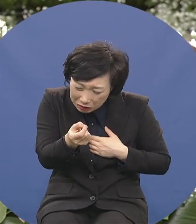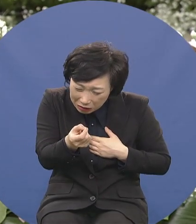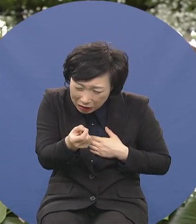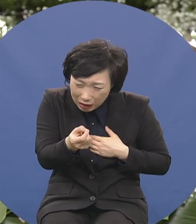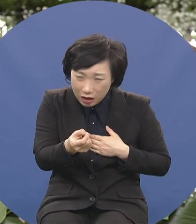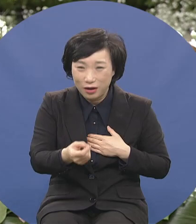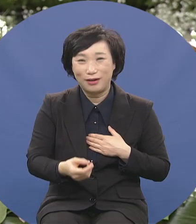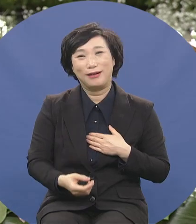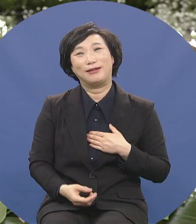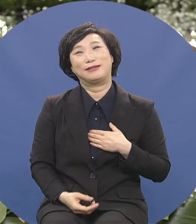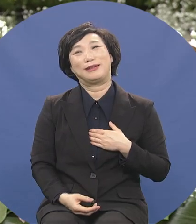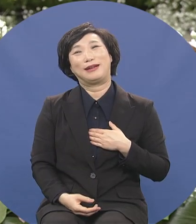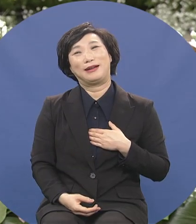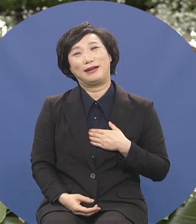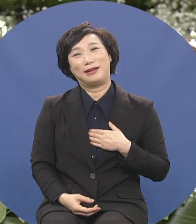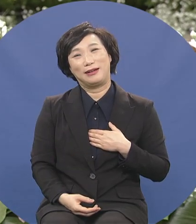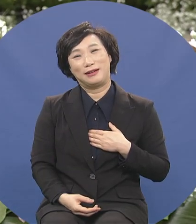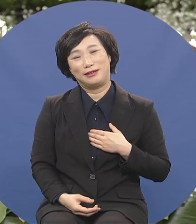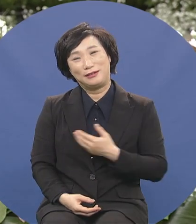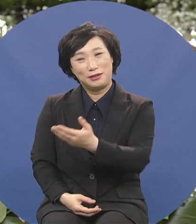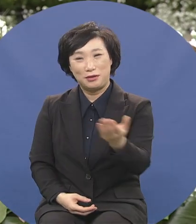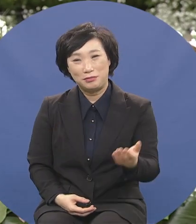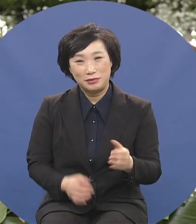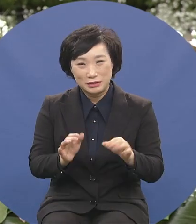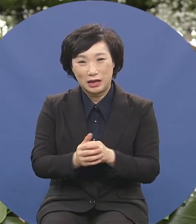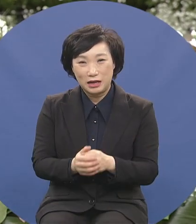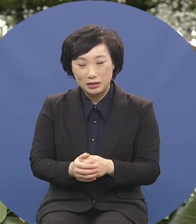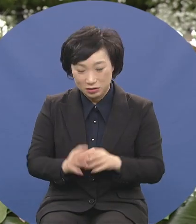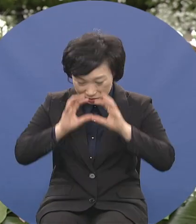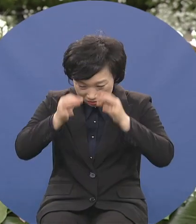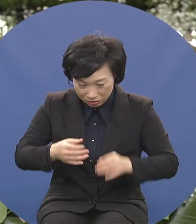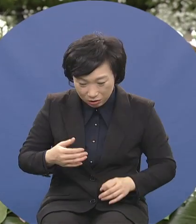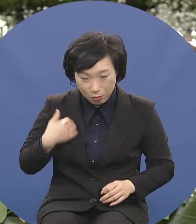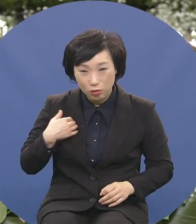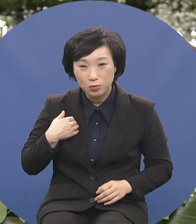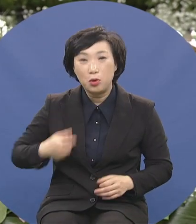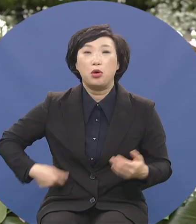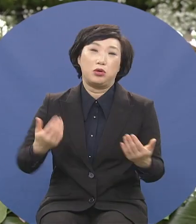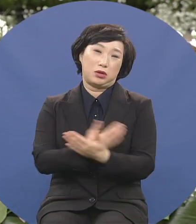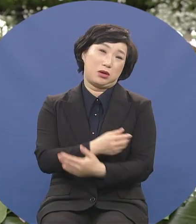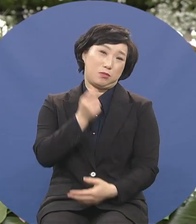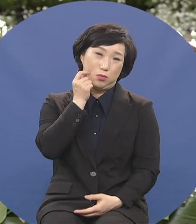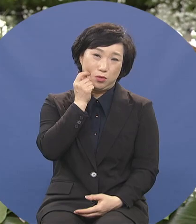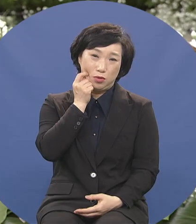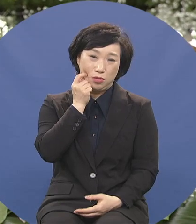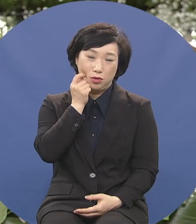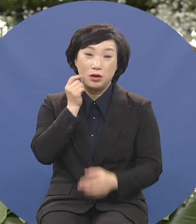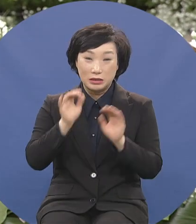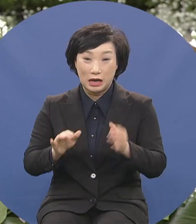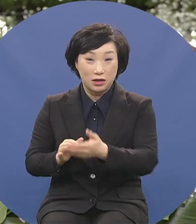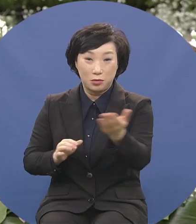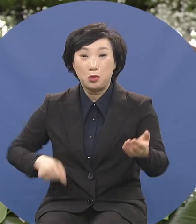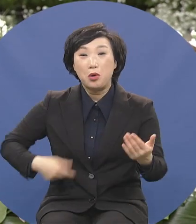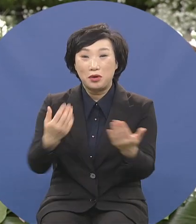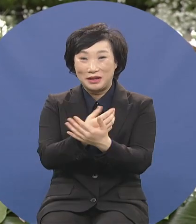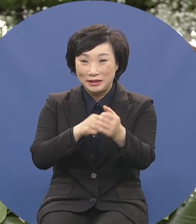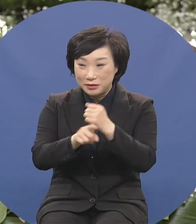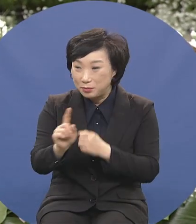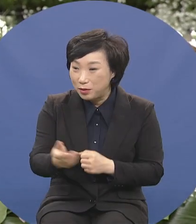보이면 당신은 회개가 안 돼. 회개란 말은 다시 시작하라 이